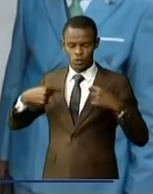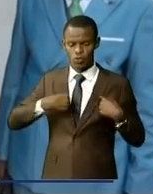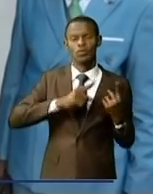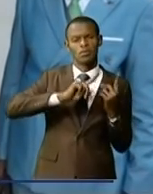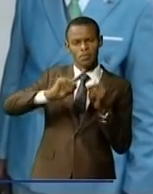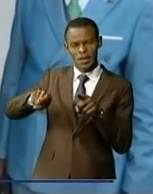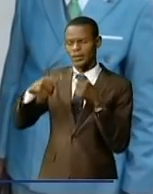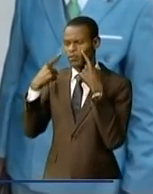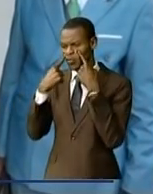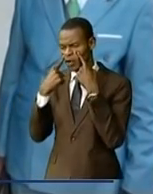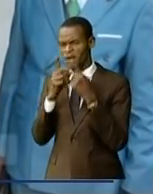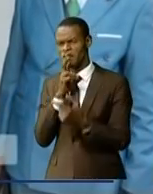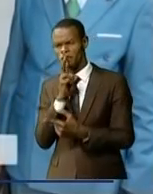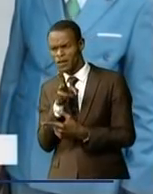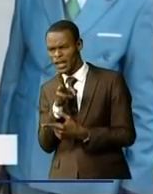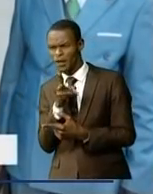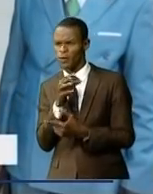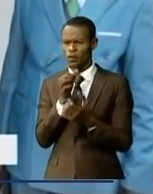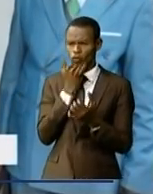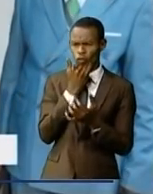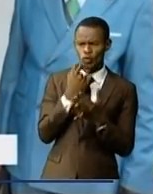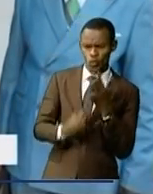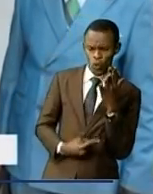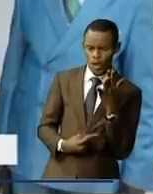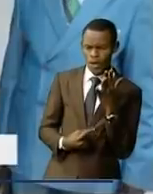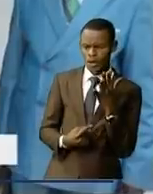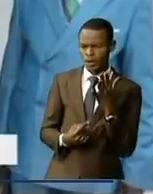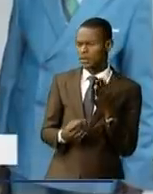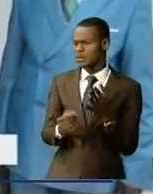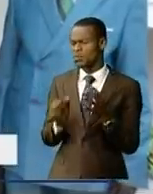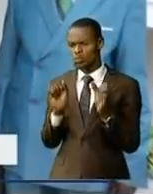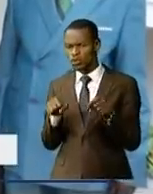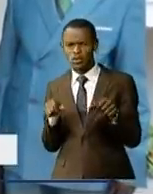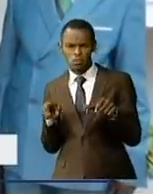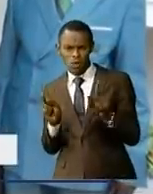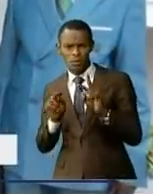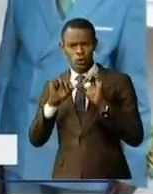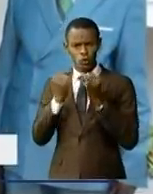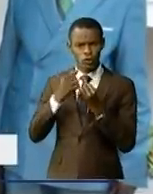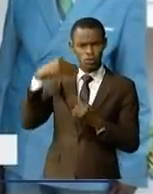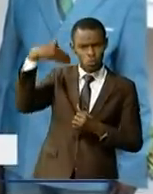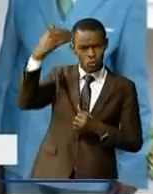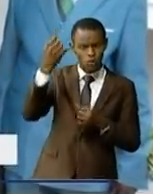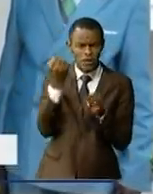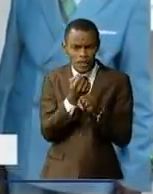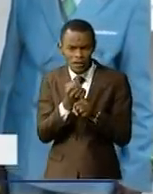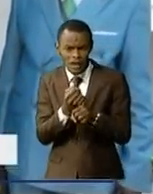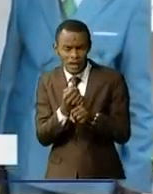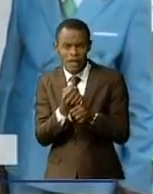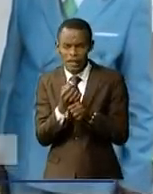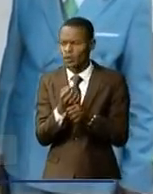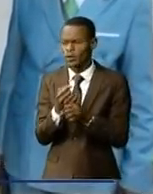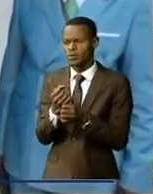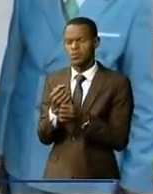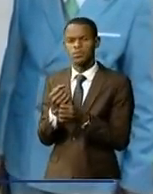dans le cadre de la nature des activités qu'exerçait la dite société. Sur base de tous ces éléments que nous présenterons à